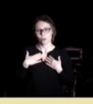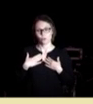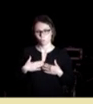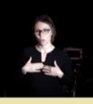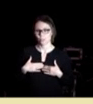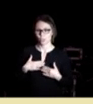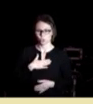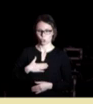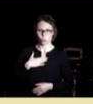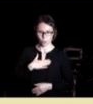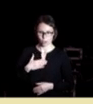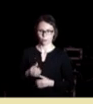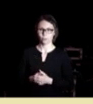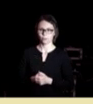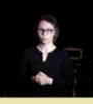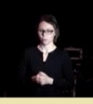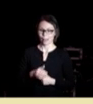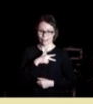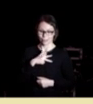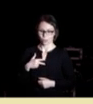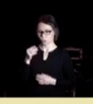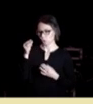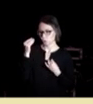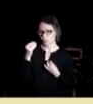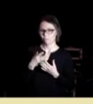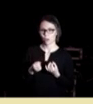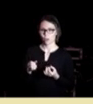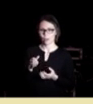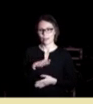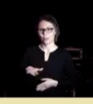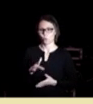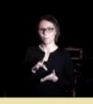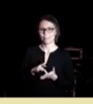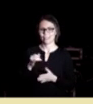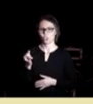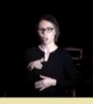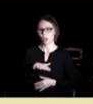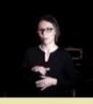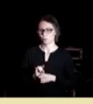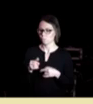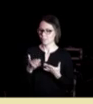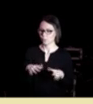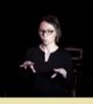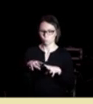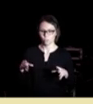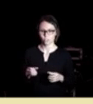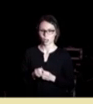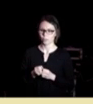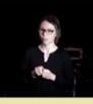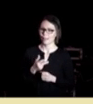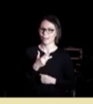sykdommer. Dette er en dansk studie fra region Midtjylland som har vist at totalt sett